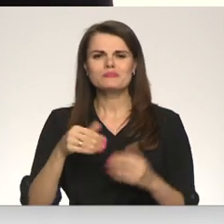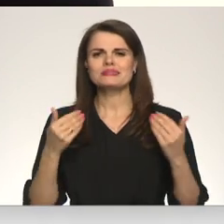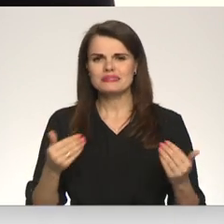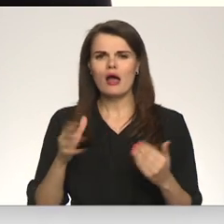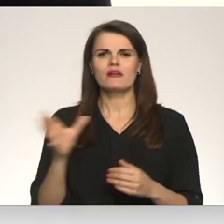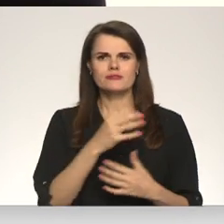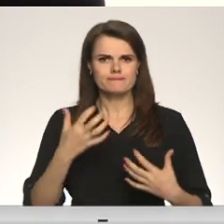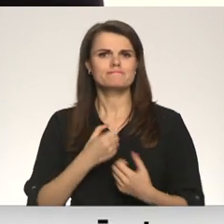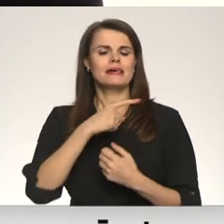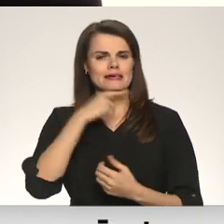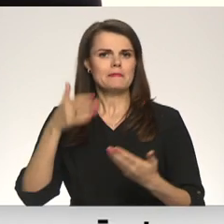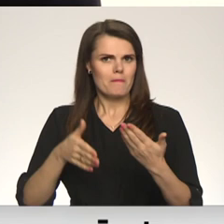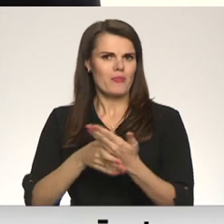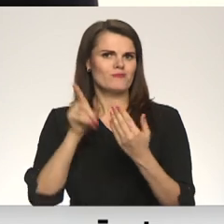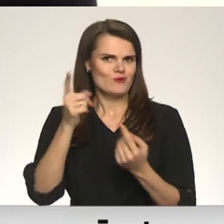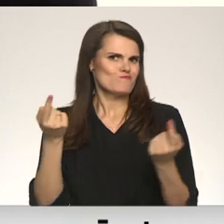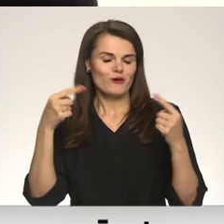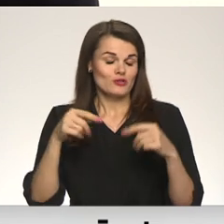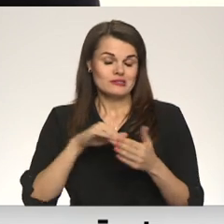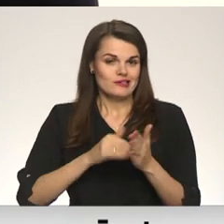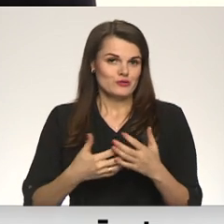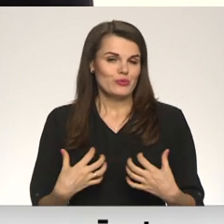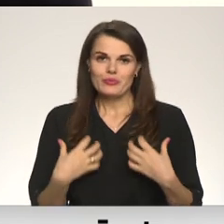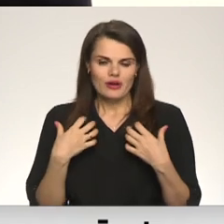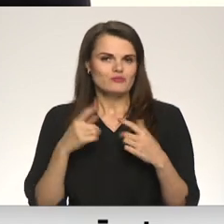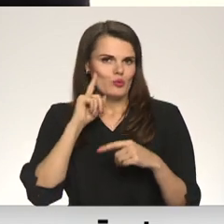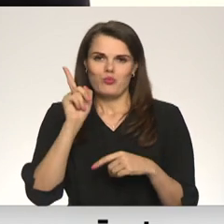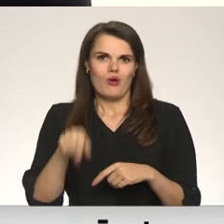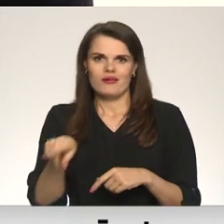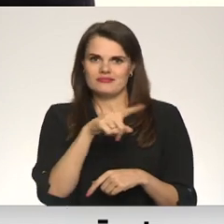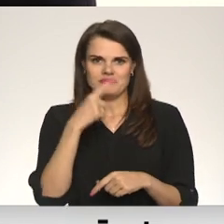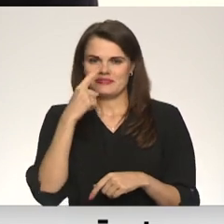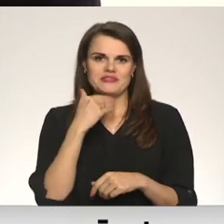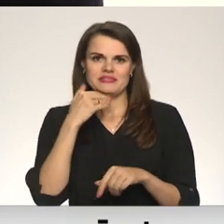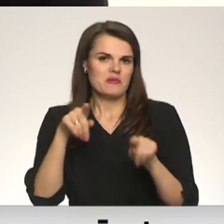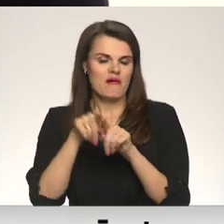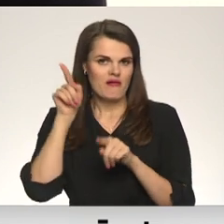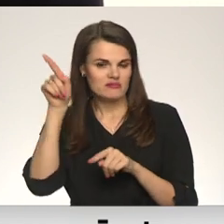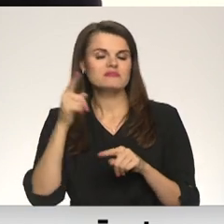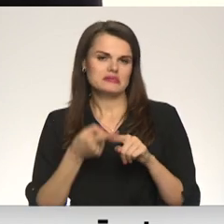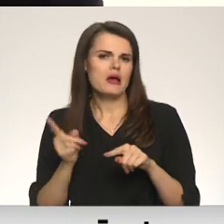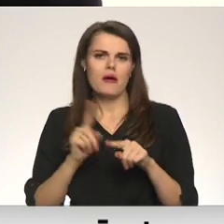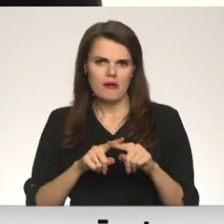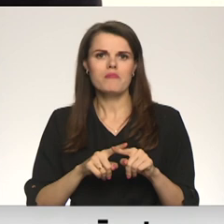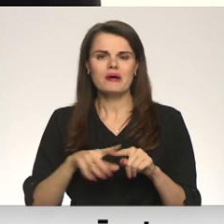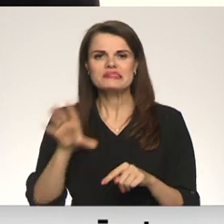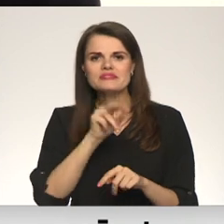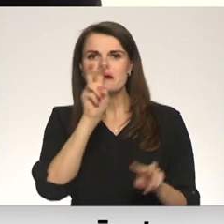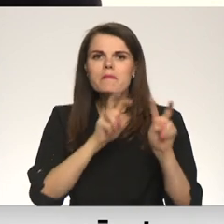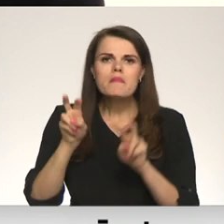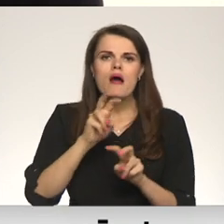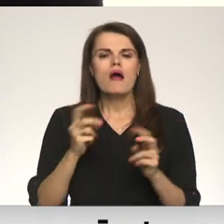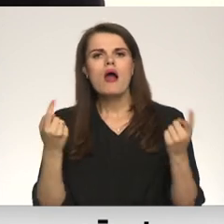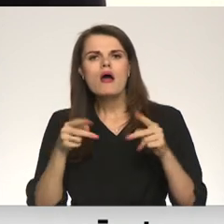palīdzēt tautai, kur šobrīd ir ļoti neapskaužamā situācijā, kurā neviens no mums negribētu atrasties. Tādēļ visi arī rod šo laiku,